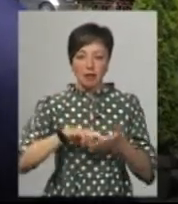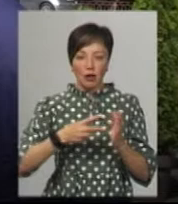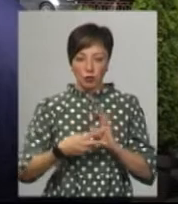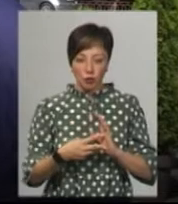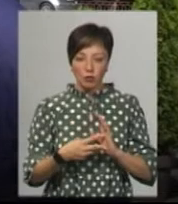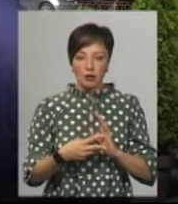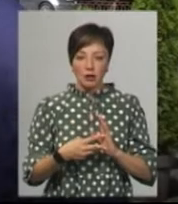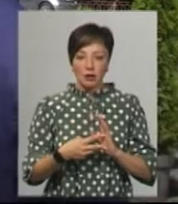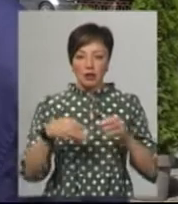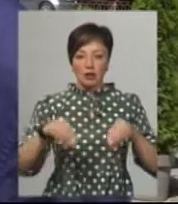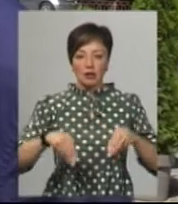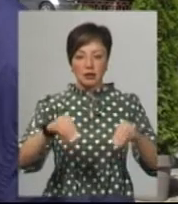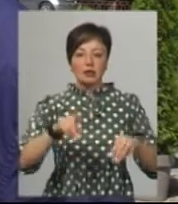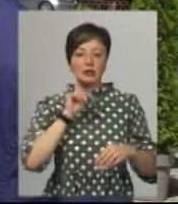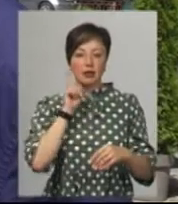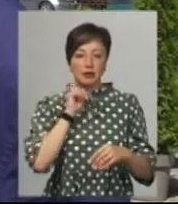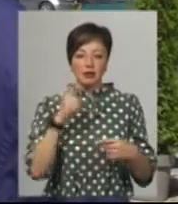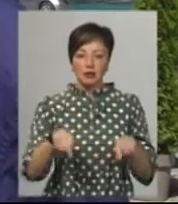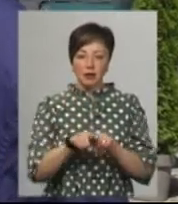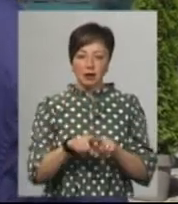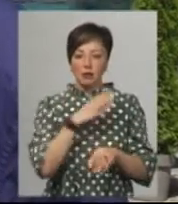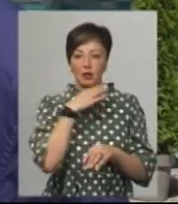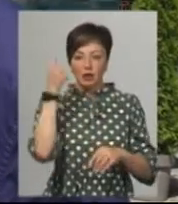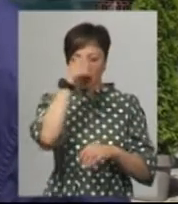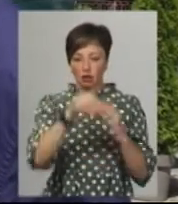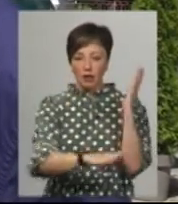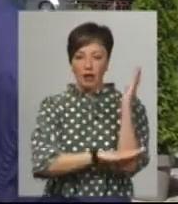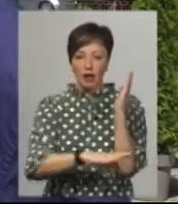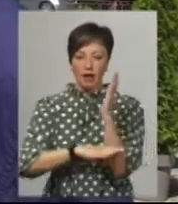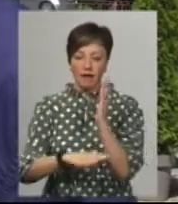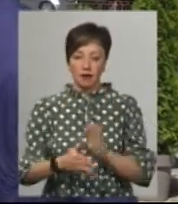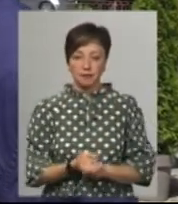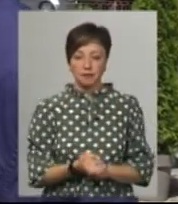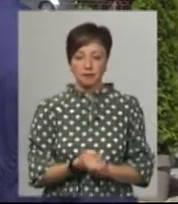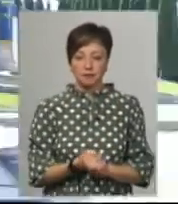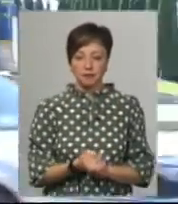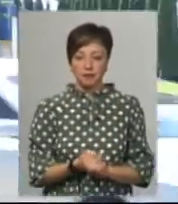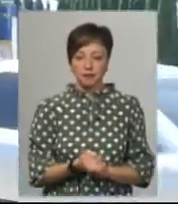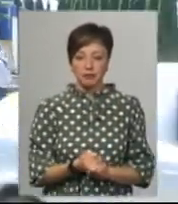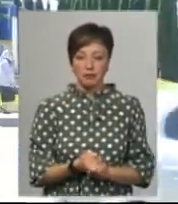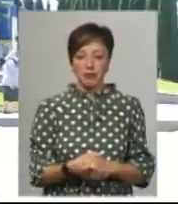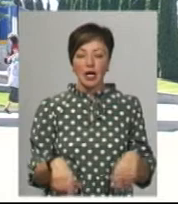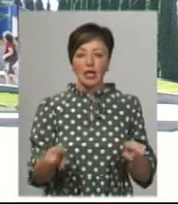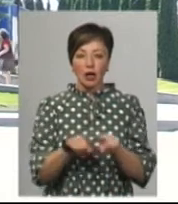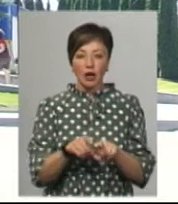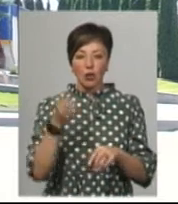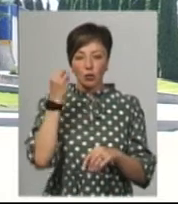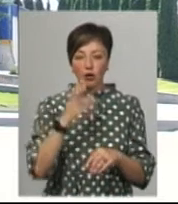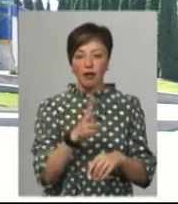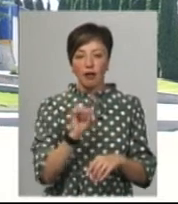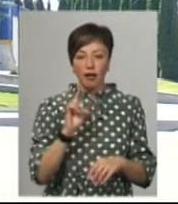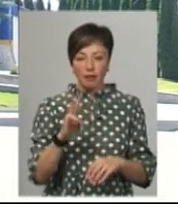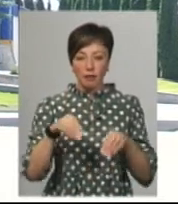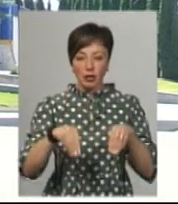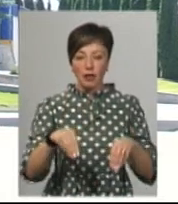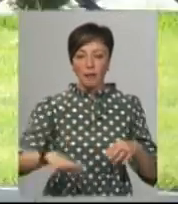передбачається насадження зелені, також багаторічні, ну, дерева такі більш окультурені. Такі окультурені клени посадили на